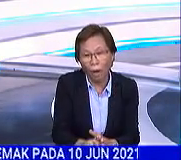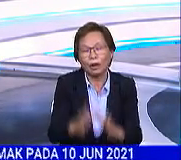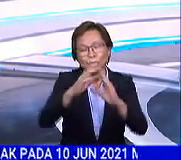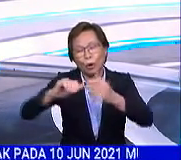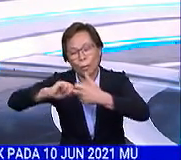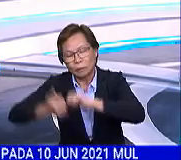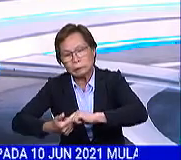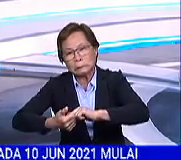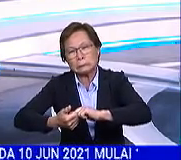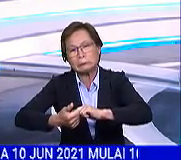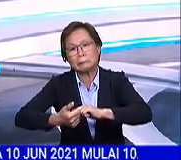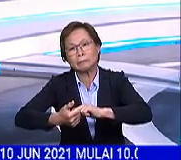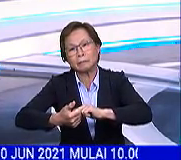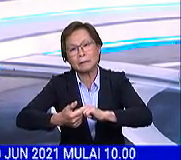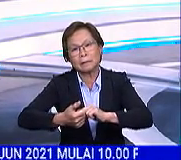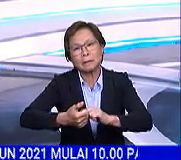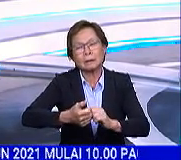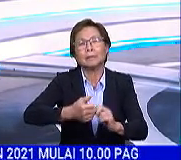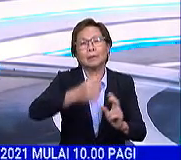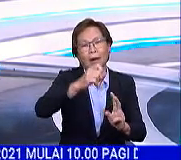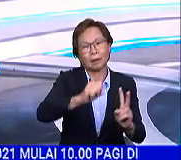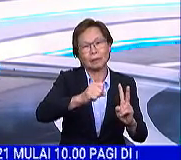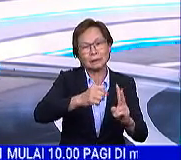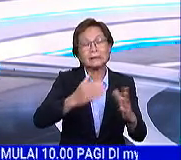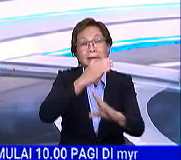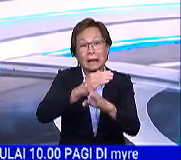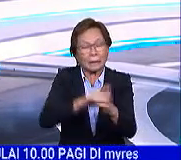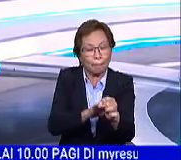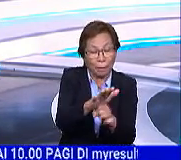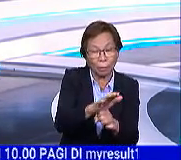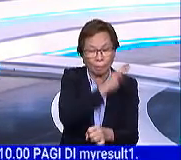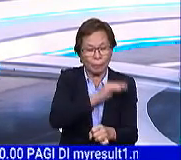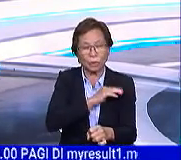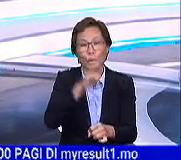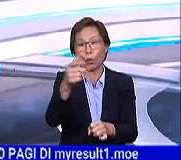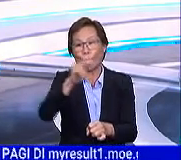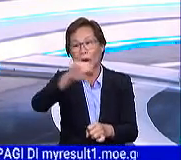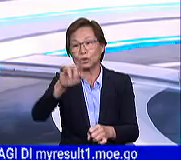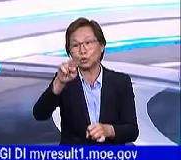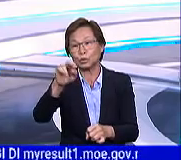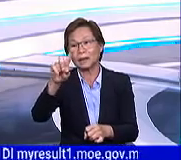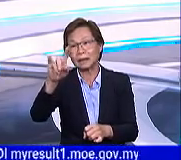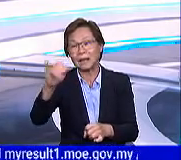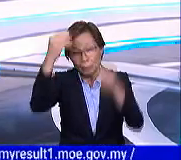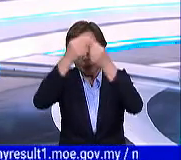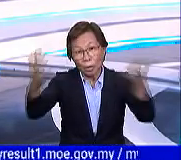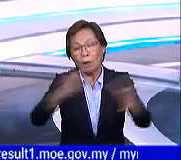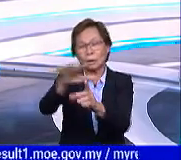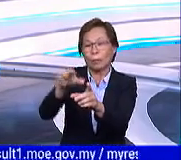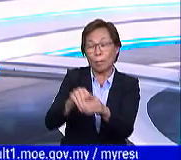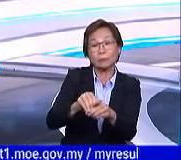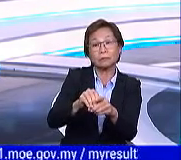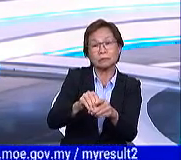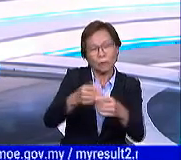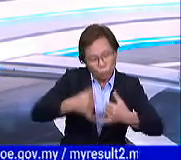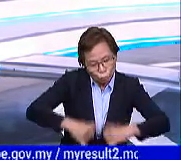menangani impak pelaksanaan Sekatan Pergerakan Penuh. Menterinya Datuk Seri Dr. Wan Junaidi Tuanku Jaafar memaklumkan ini termasuk